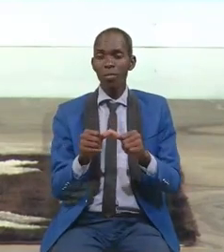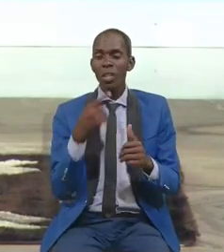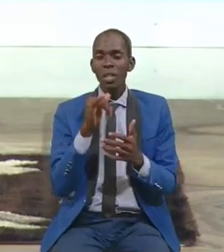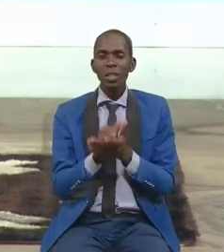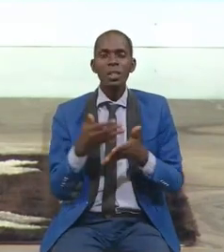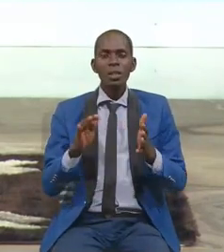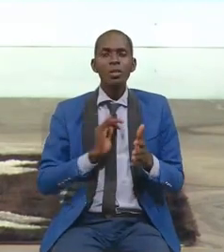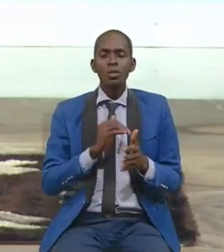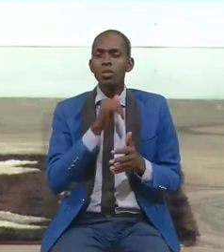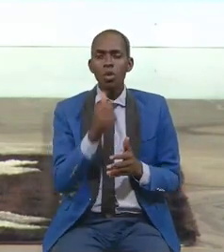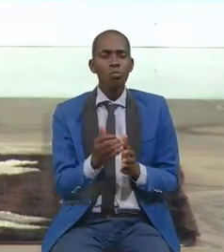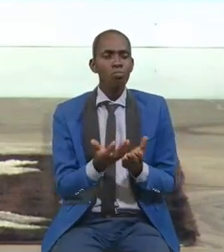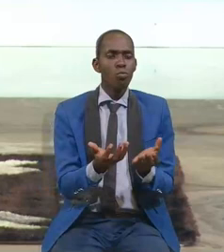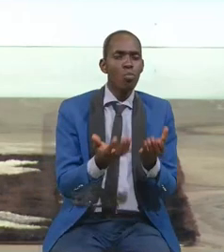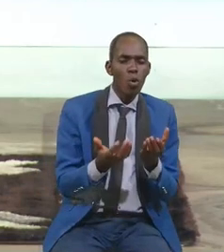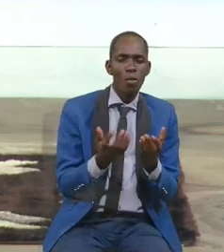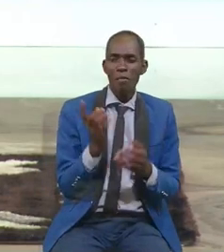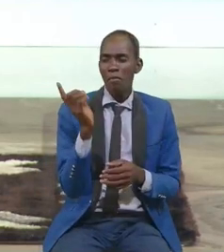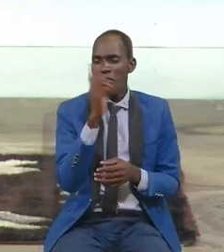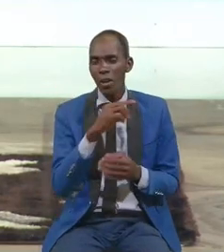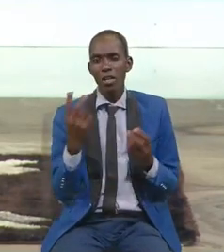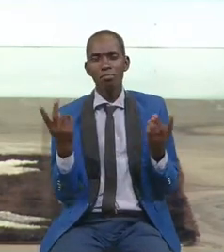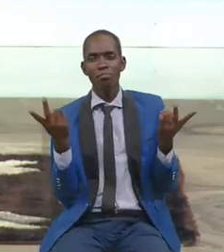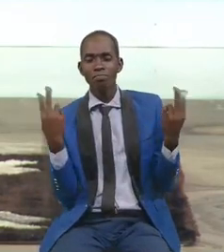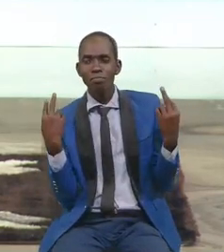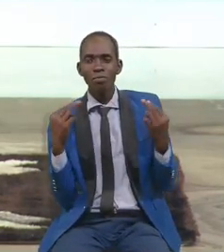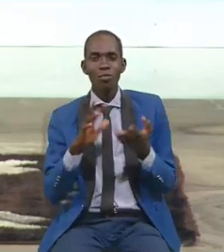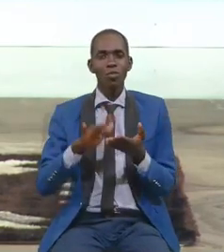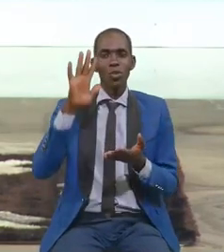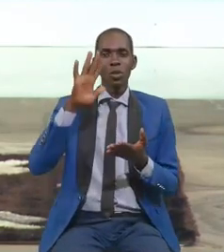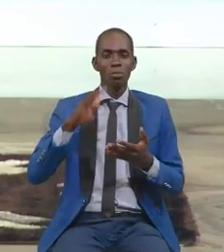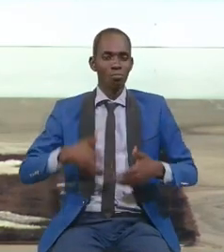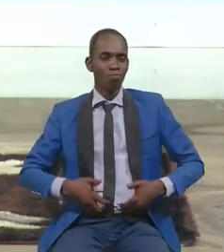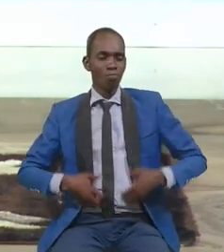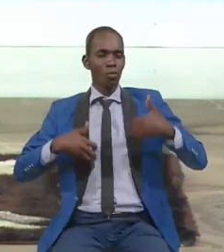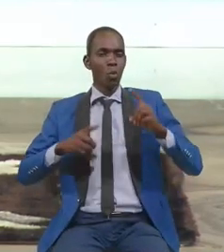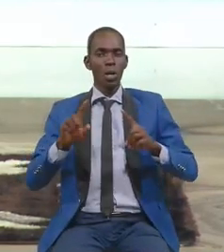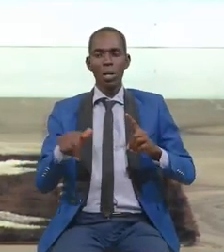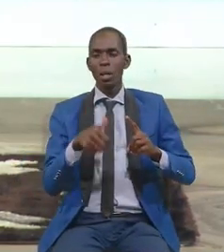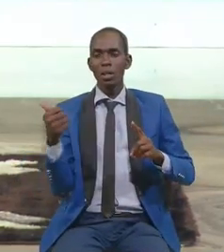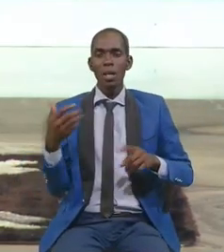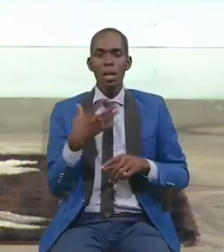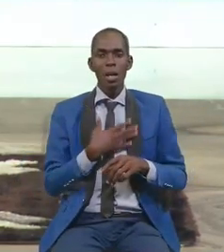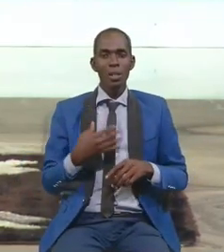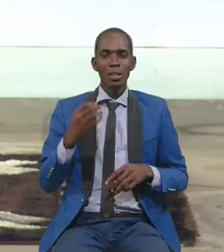Verset 26, ne cherchons pas une vaine gloire en nous provoquant les uns les